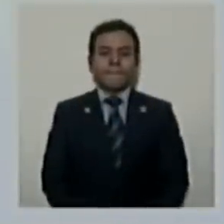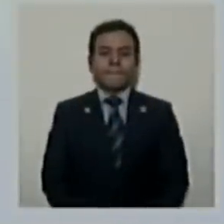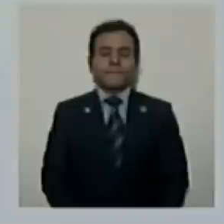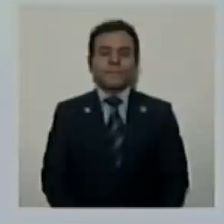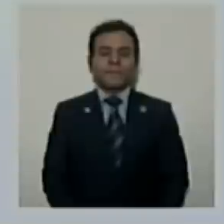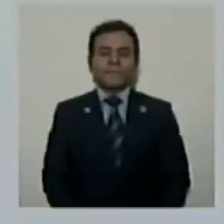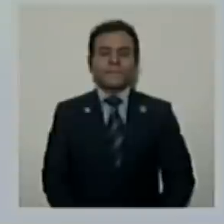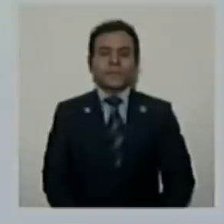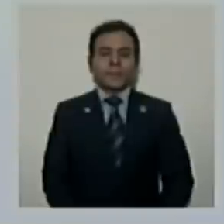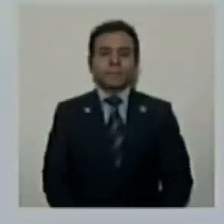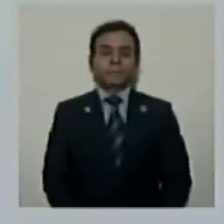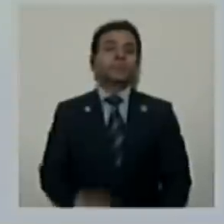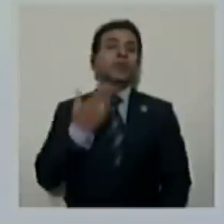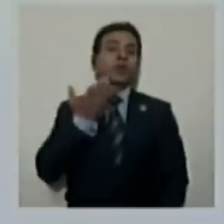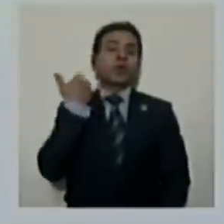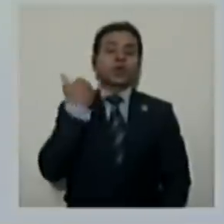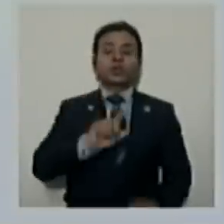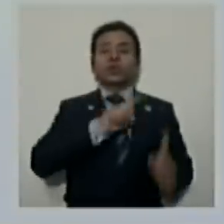ধরব।